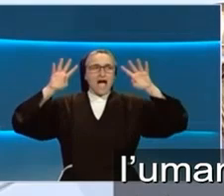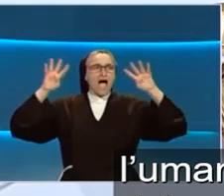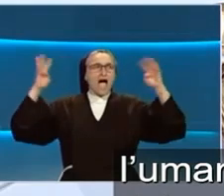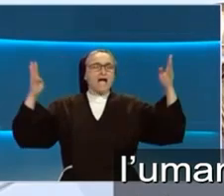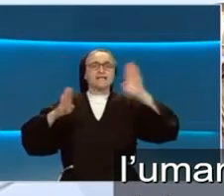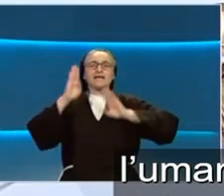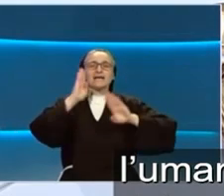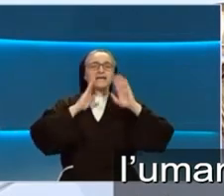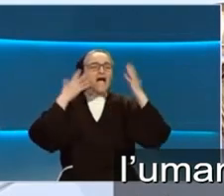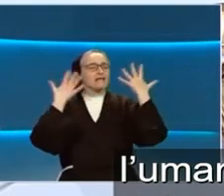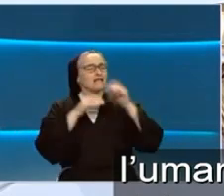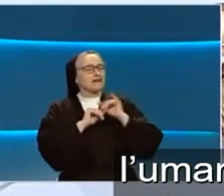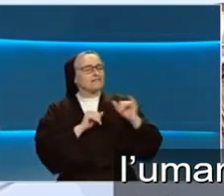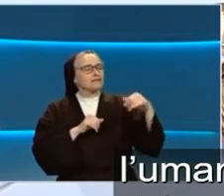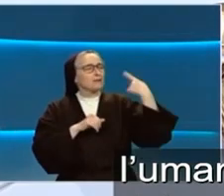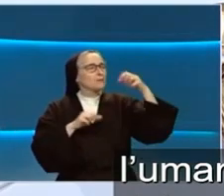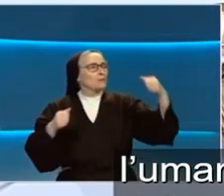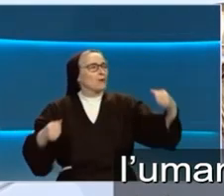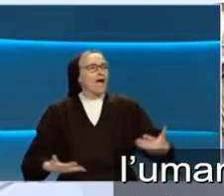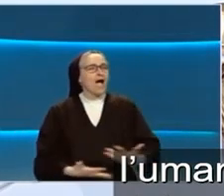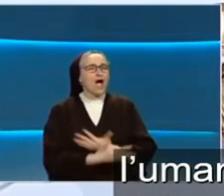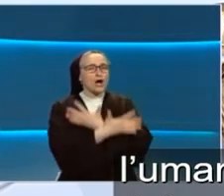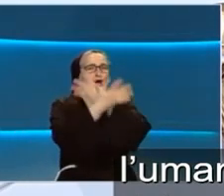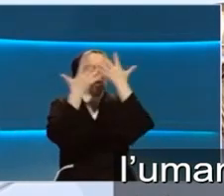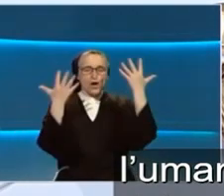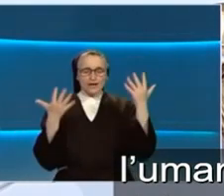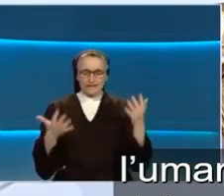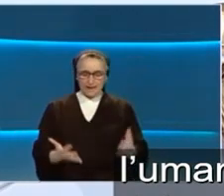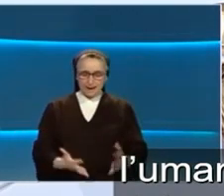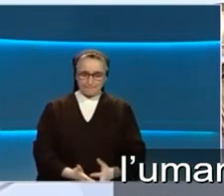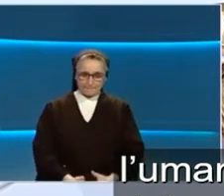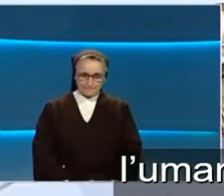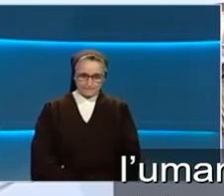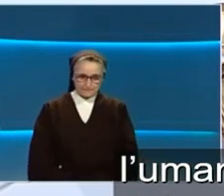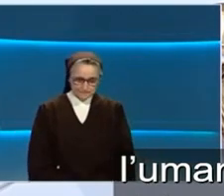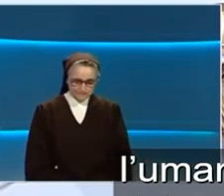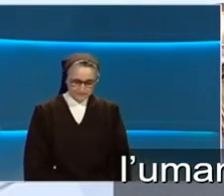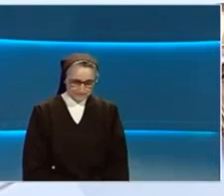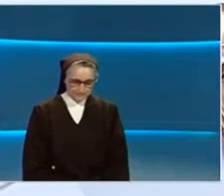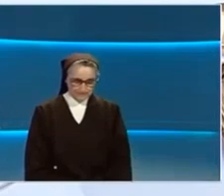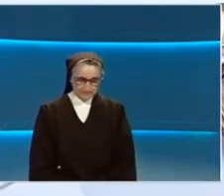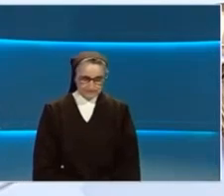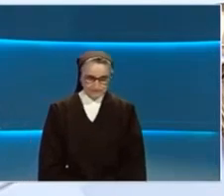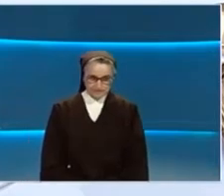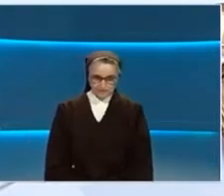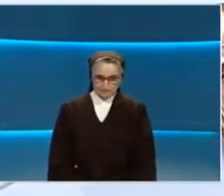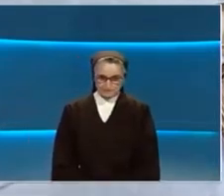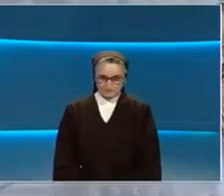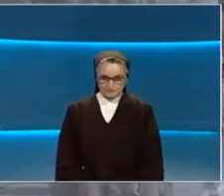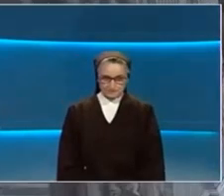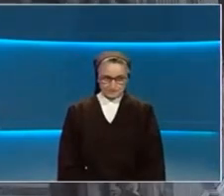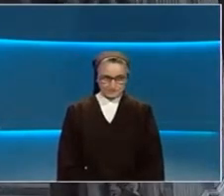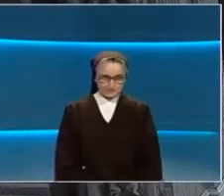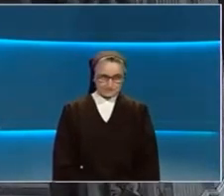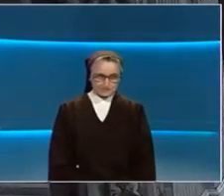potestates, in num glorie tue concinunt sine fine dicentes.